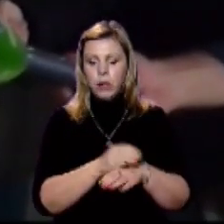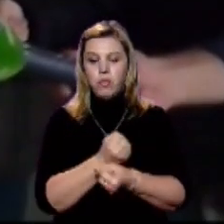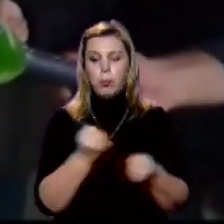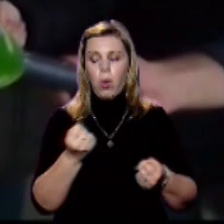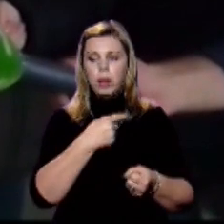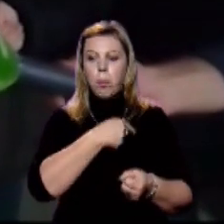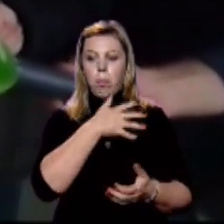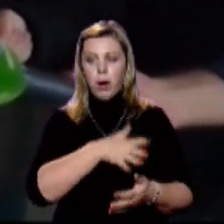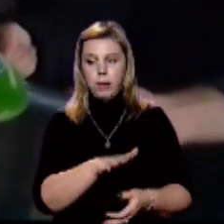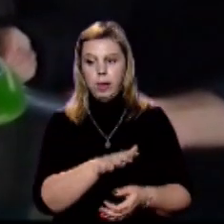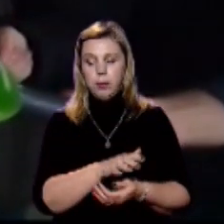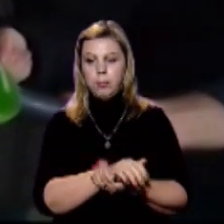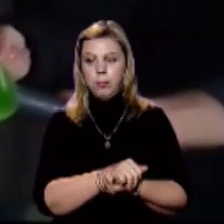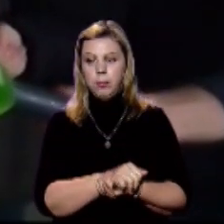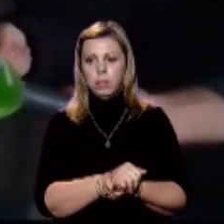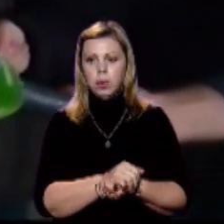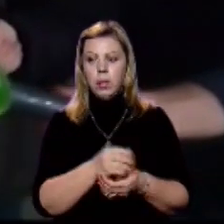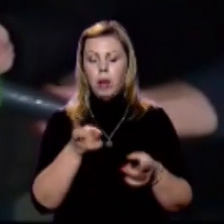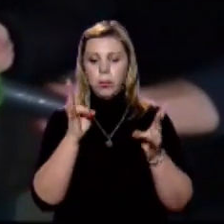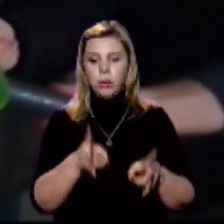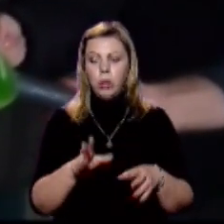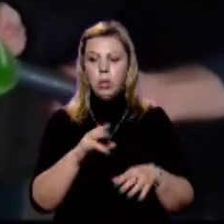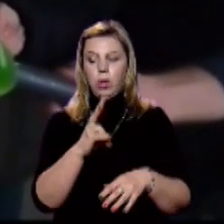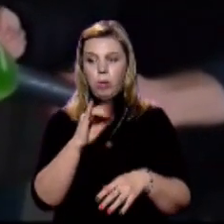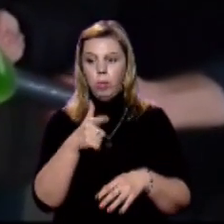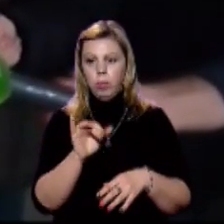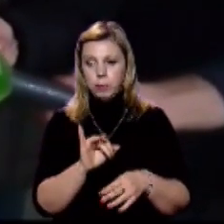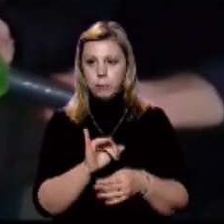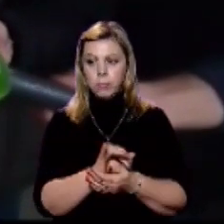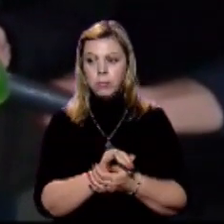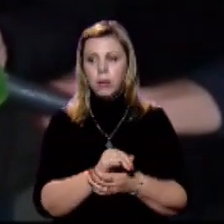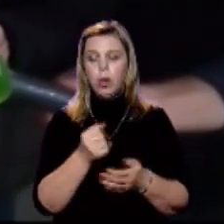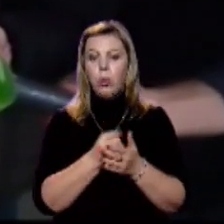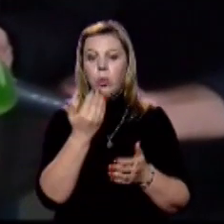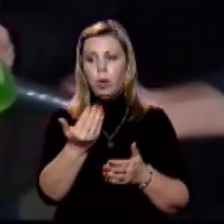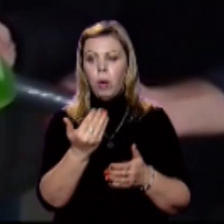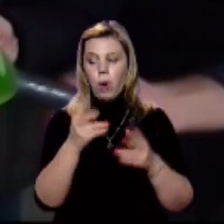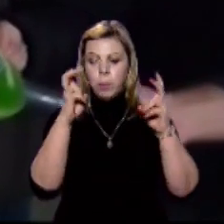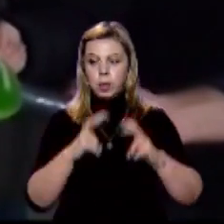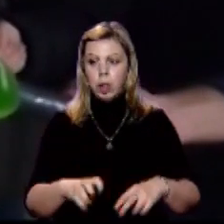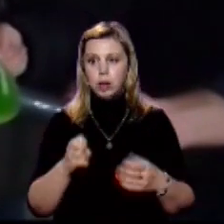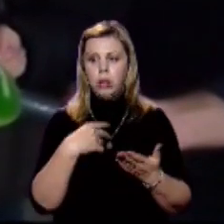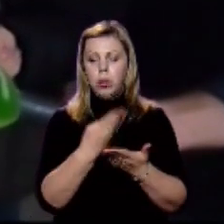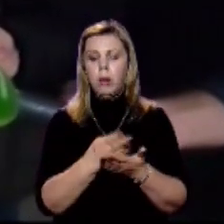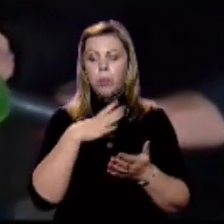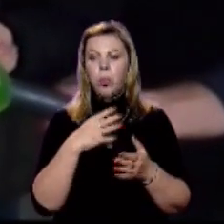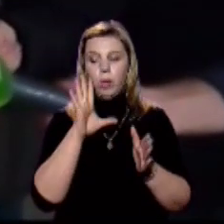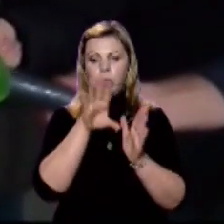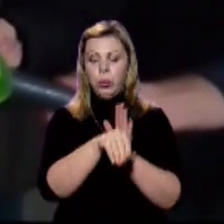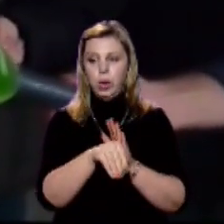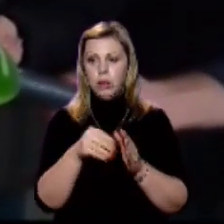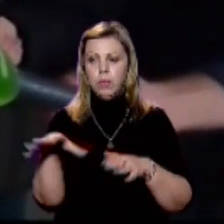вибухове поранення з пошкодженням нижніх кінцівок. До його обстеження та лікування були залучені